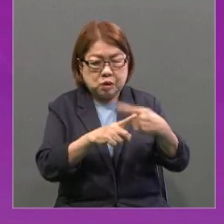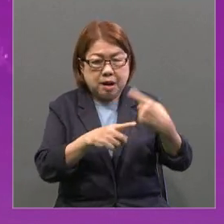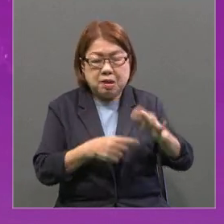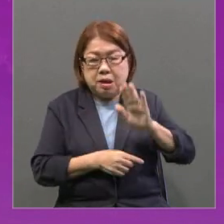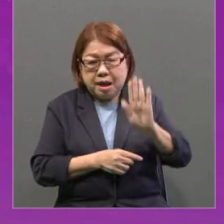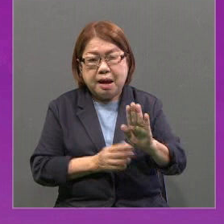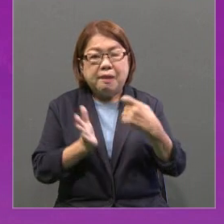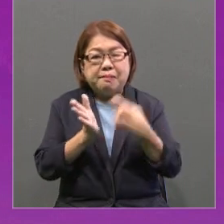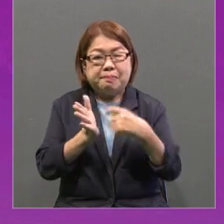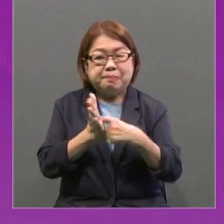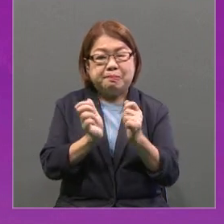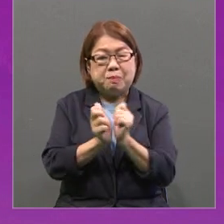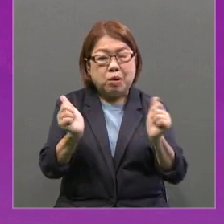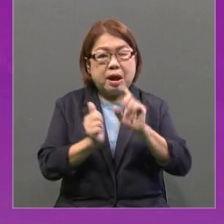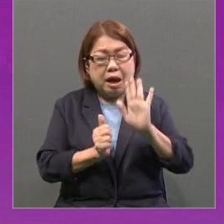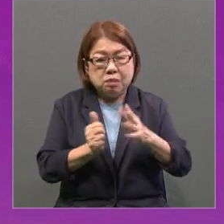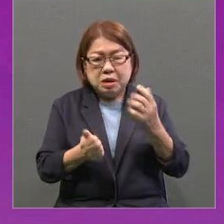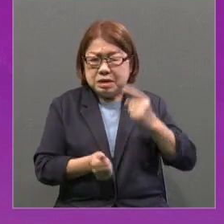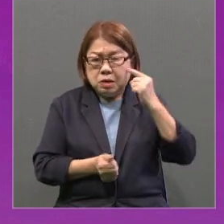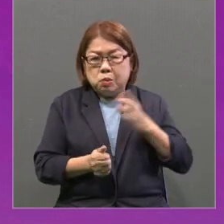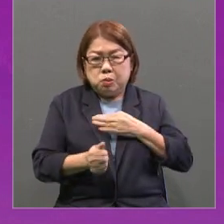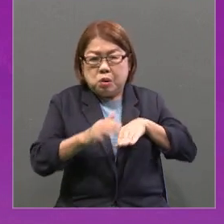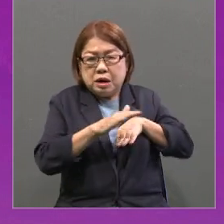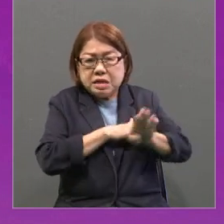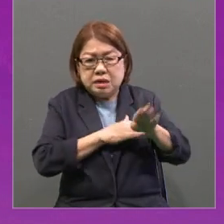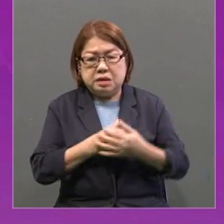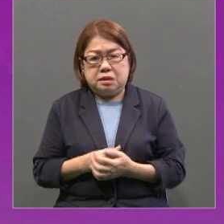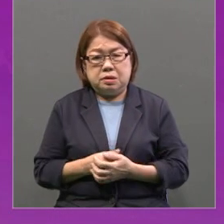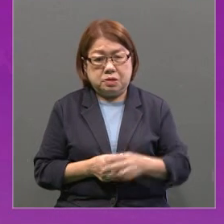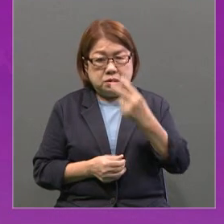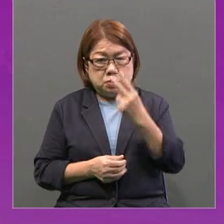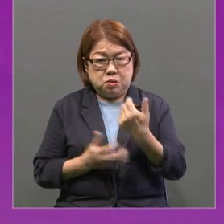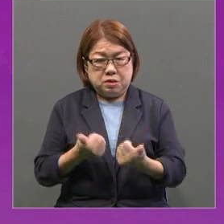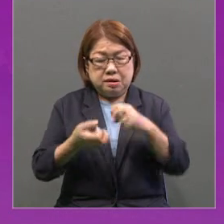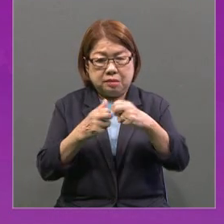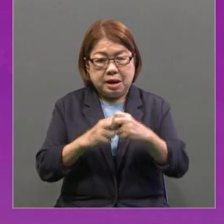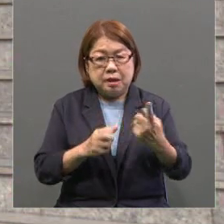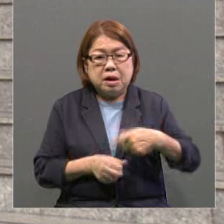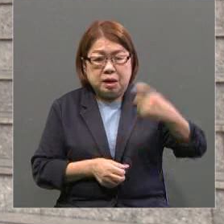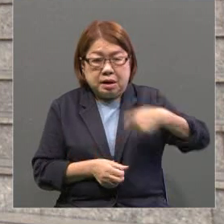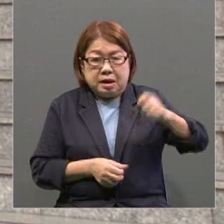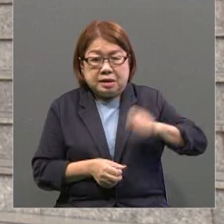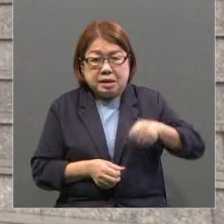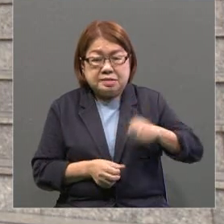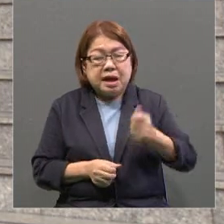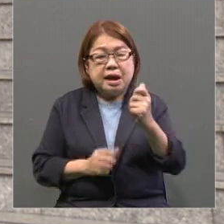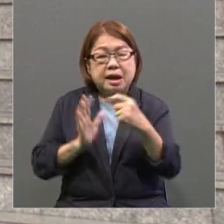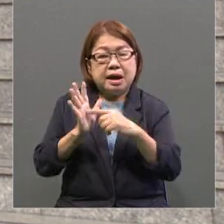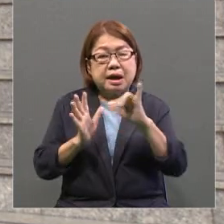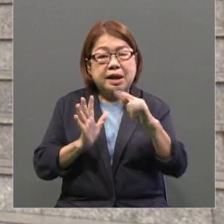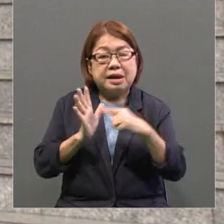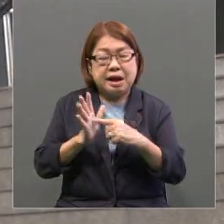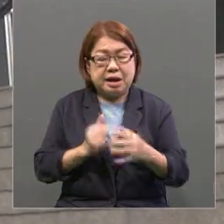ประกันตัวด้วยเพราะเกรงว่าอาจจะหลบหนีได้ครับเมื่อด้วยความคืบหน้าตรงส่วนนี้ก่อนนะครับศาลอาญารัชดาภิเษกวันนี้